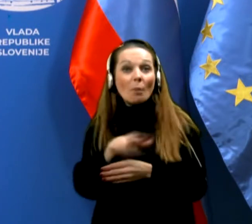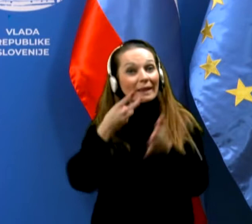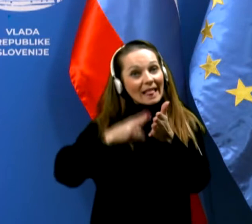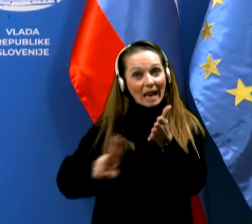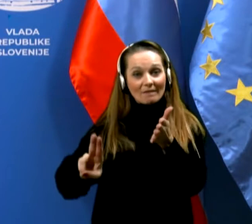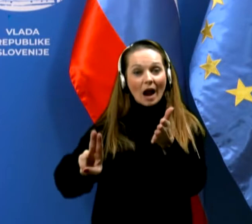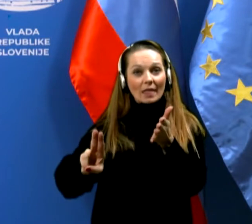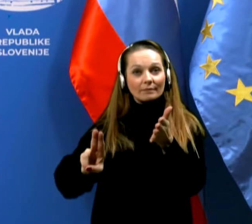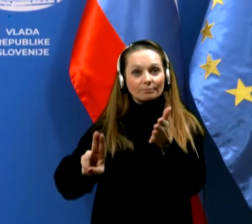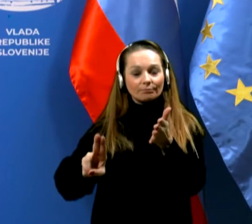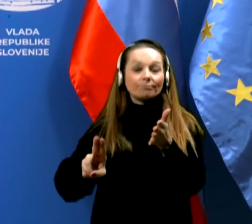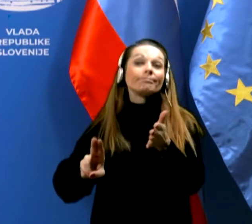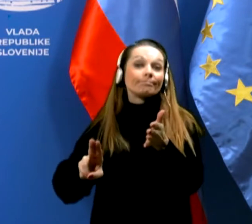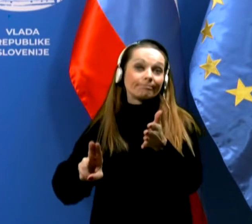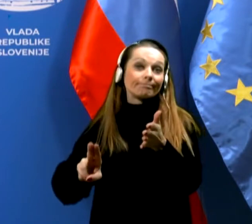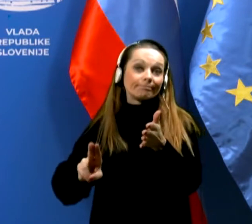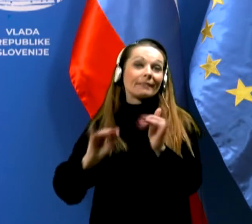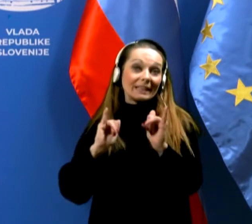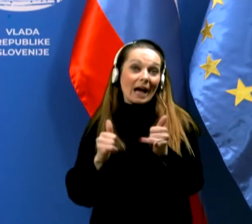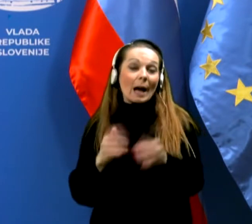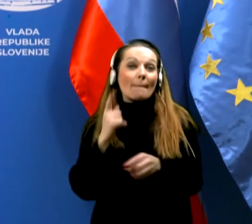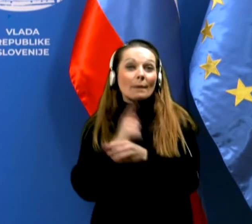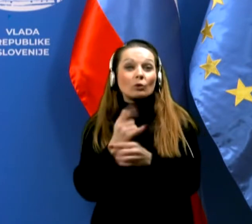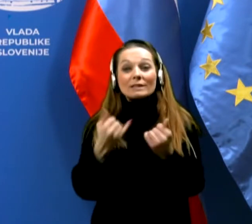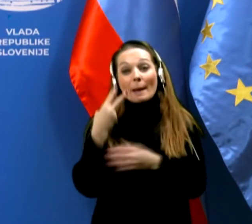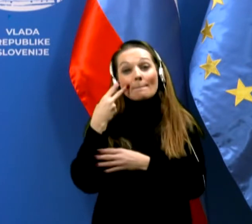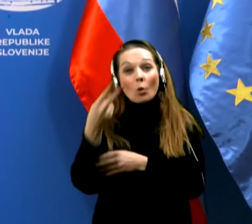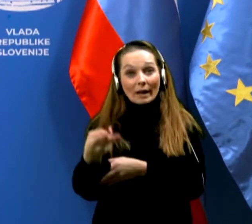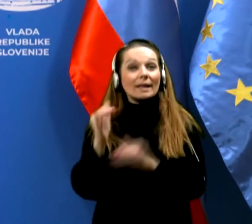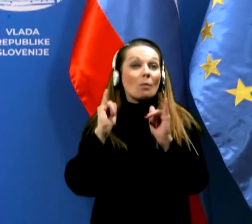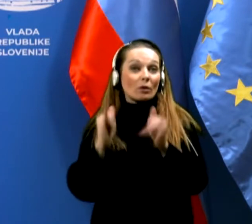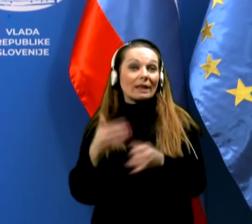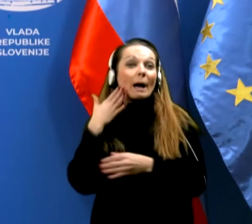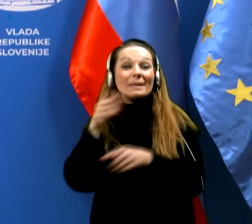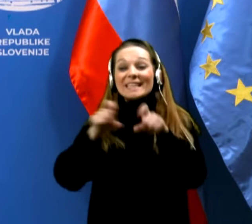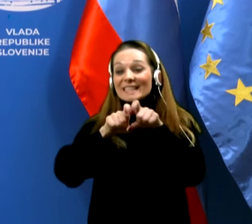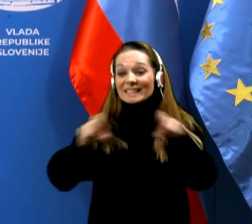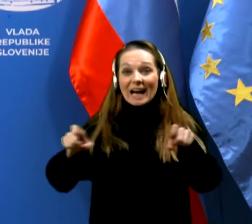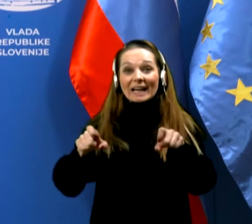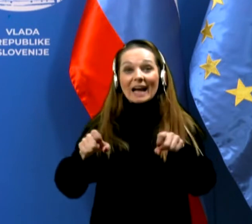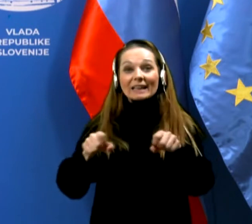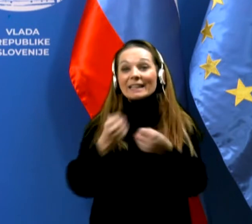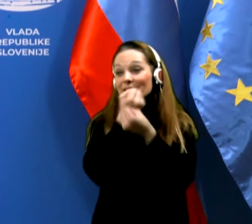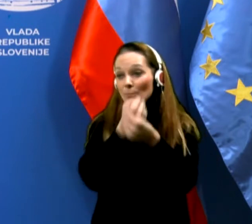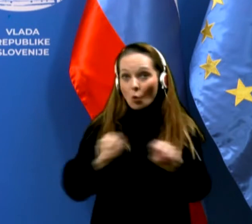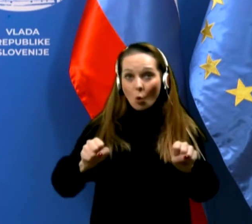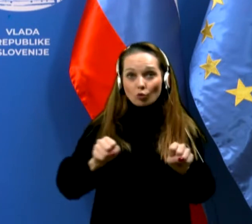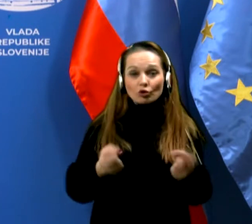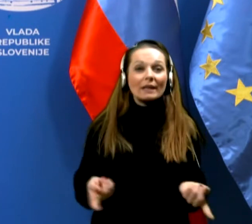nadaljevali. Kakorkoli pa pogledamo, da bi zaradi sproščanja,